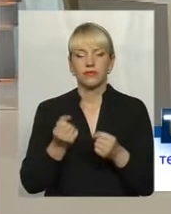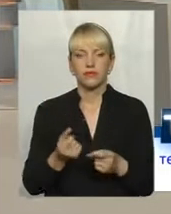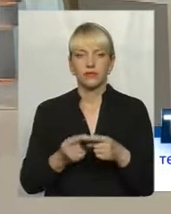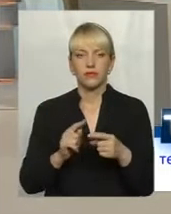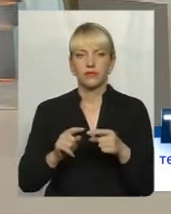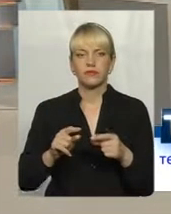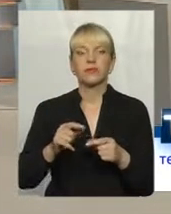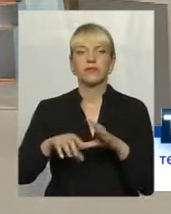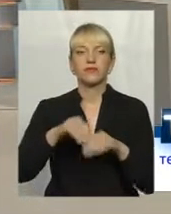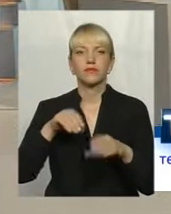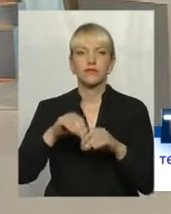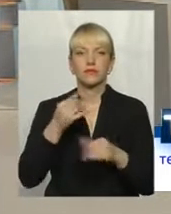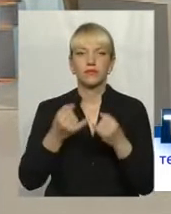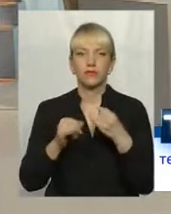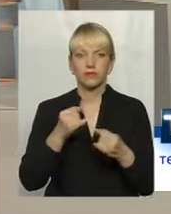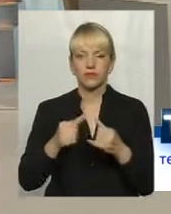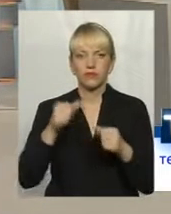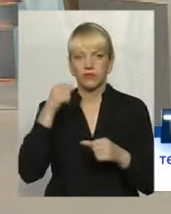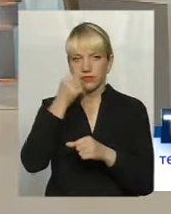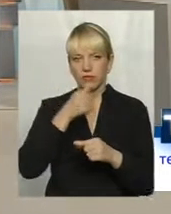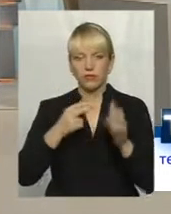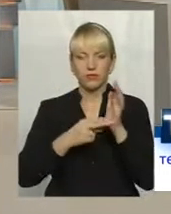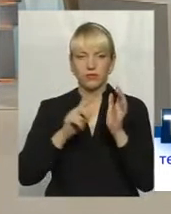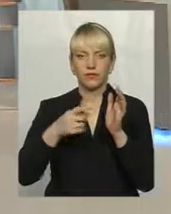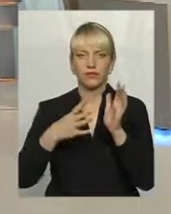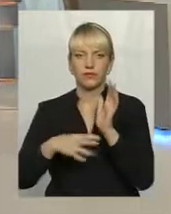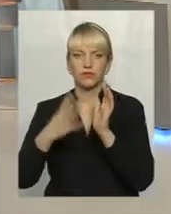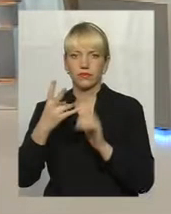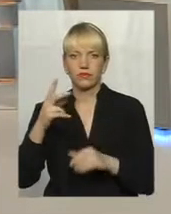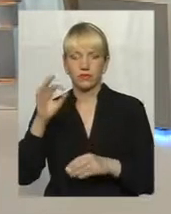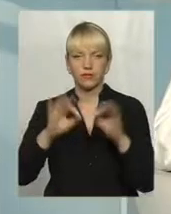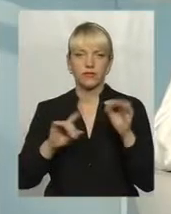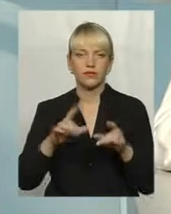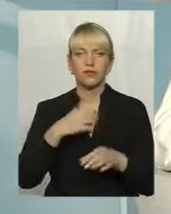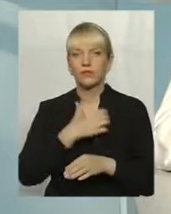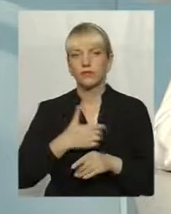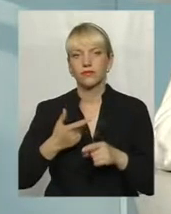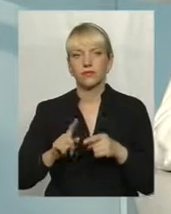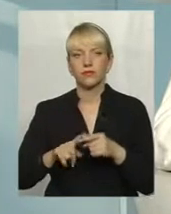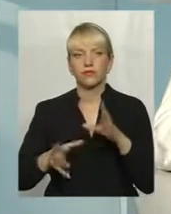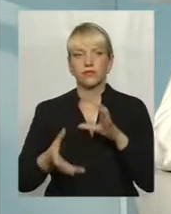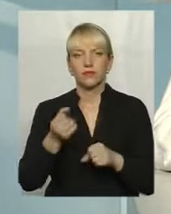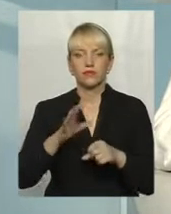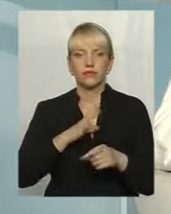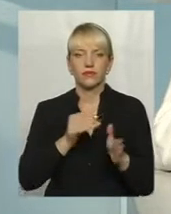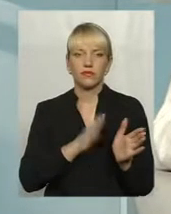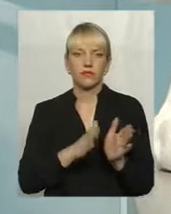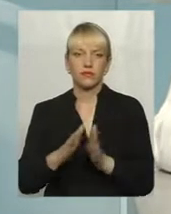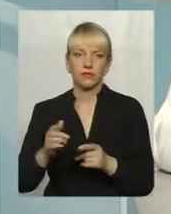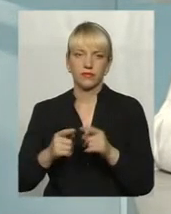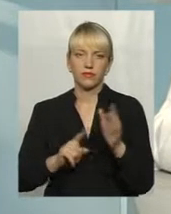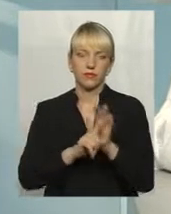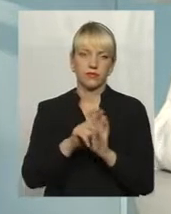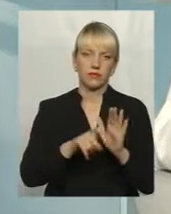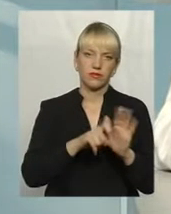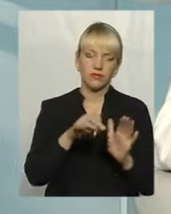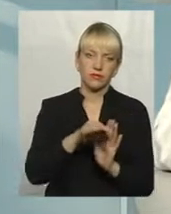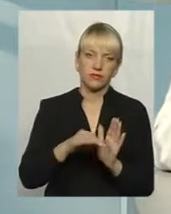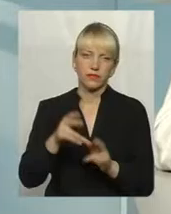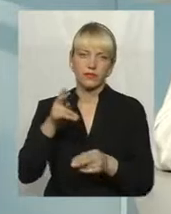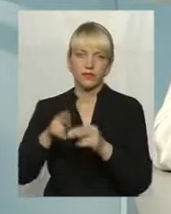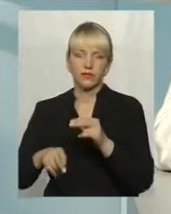минулого року, то ми отримали 7,92%. І що дуже важливо, ця підтримка була рівномірна, починаючи з Донецької області,